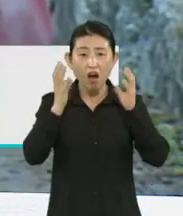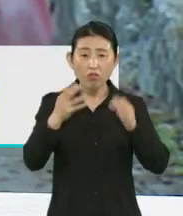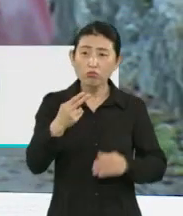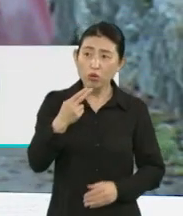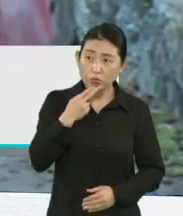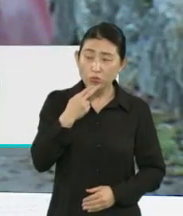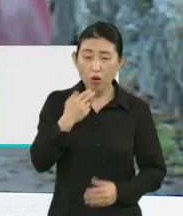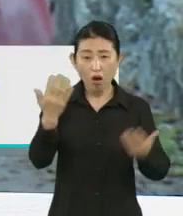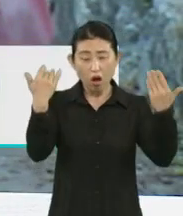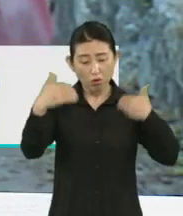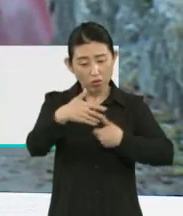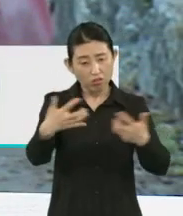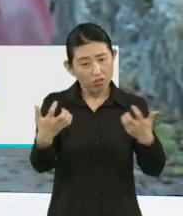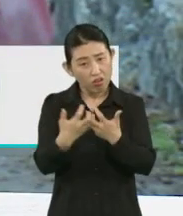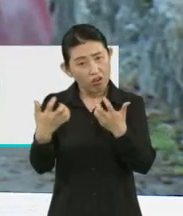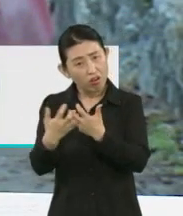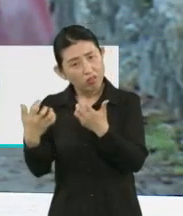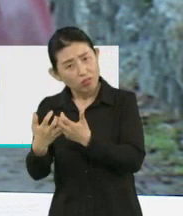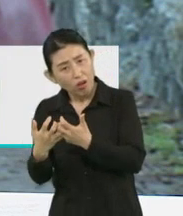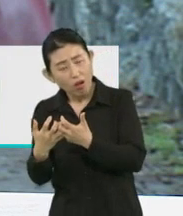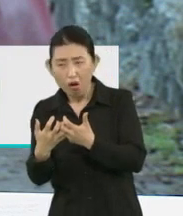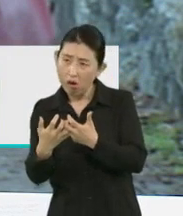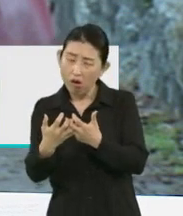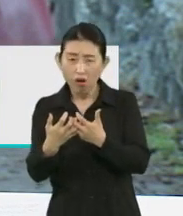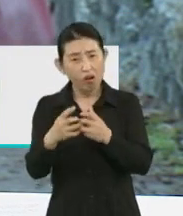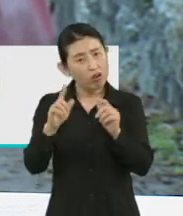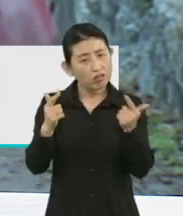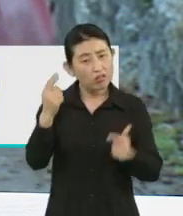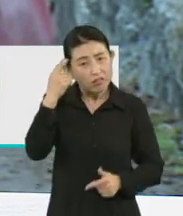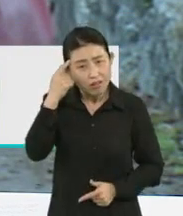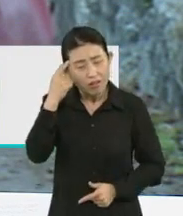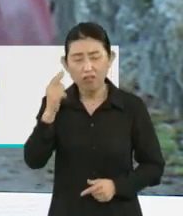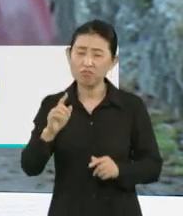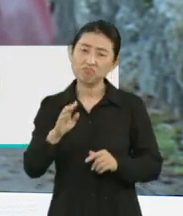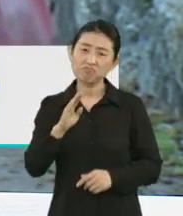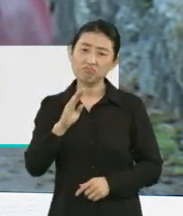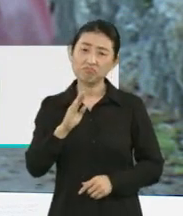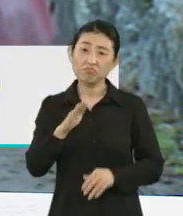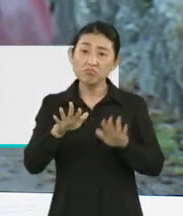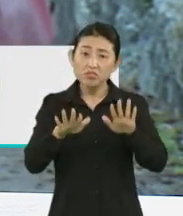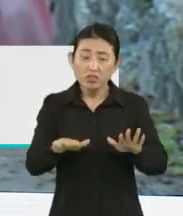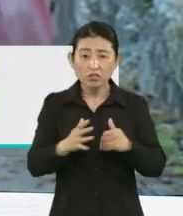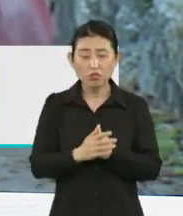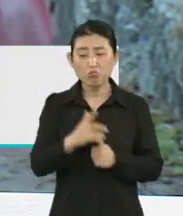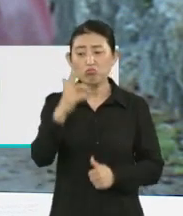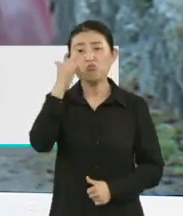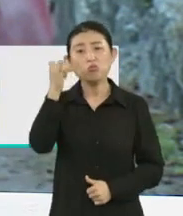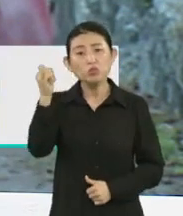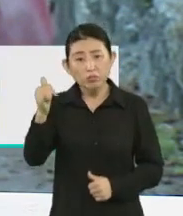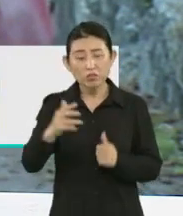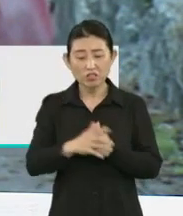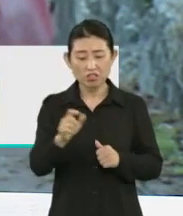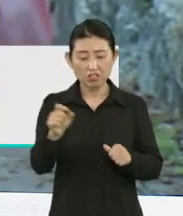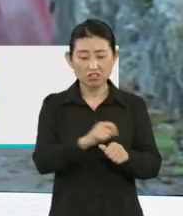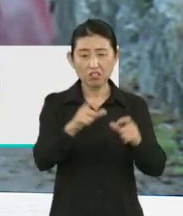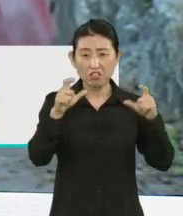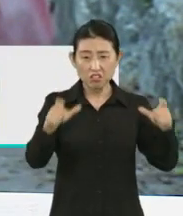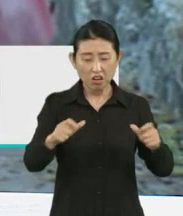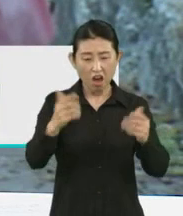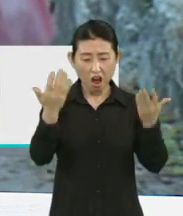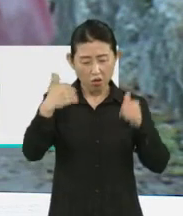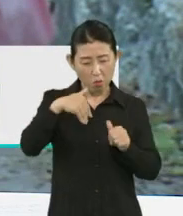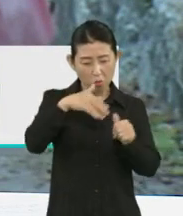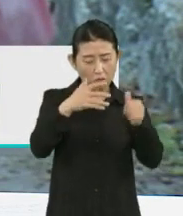아이들도 없는데 요즘 과밀학급이 어디 있냐고 생각하시는 분들 많을 겁니다. 그런데 학부형들의 특정 지역 선호